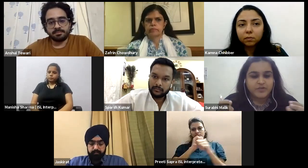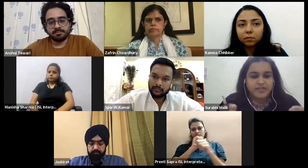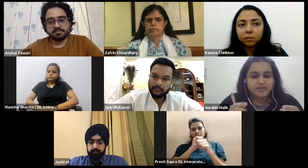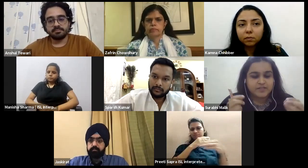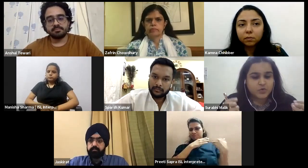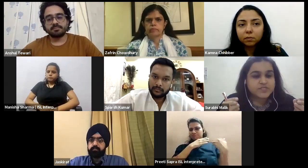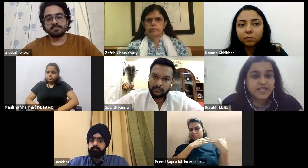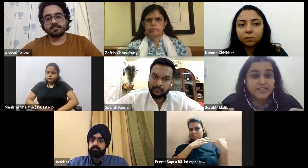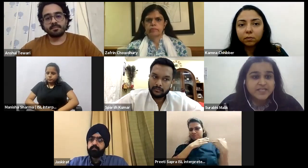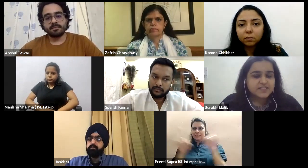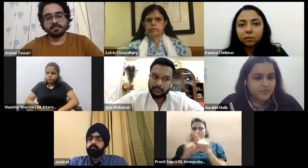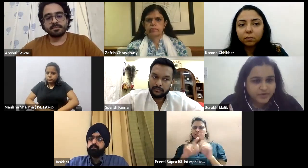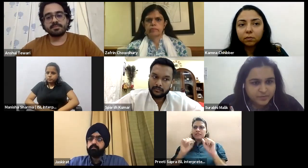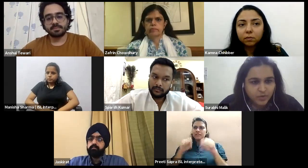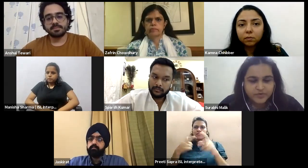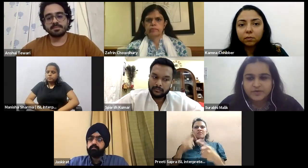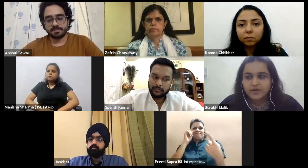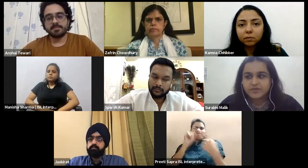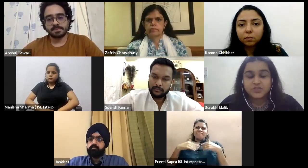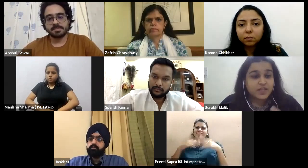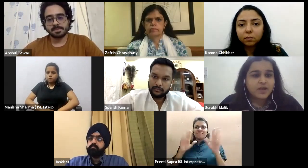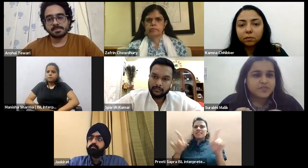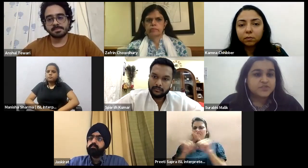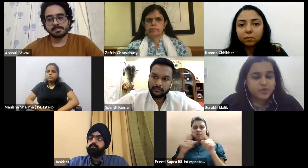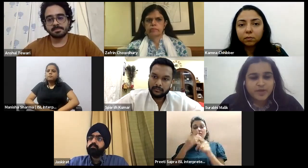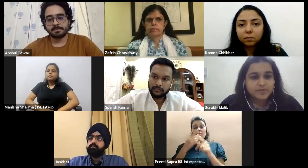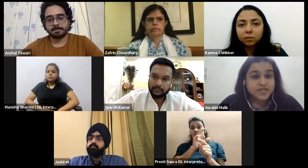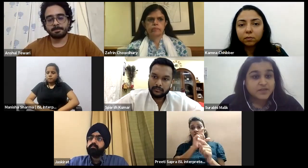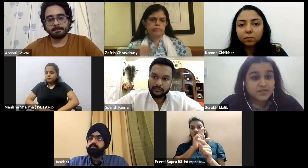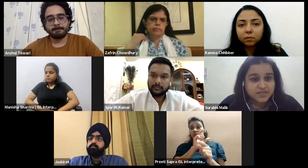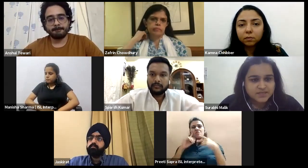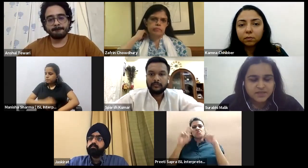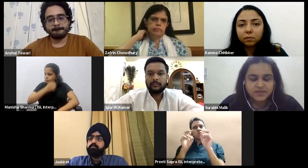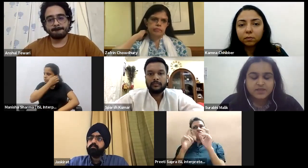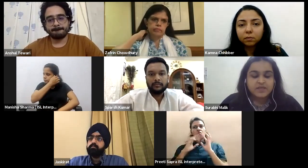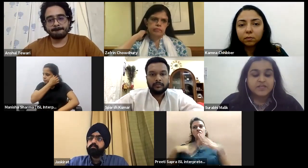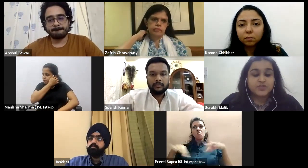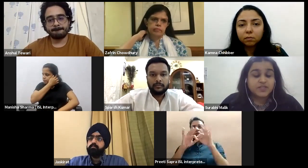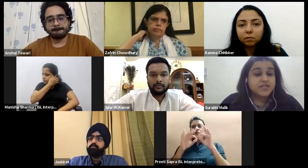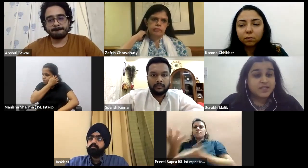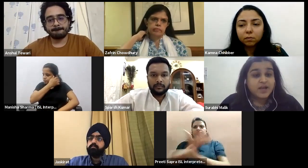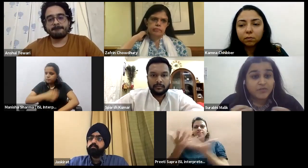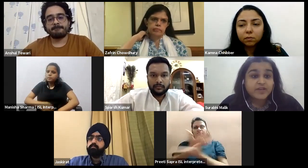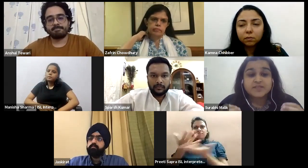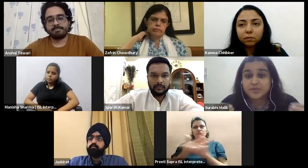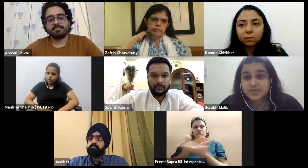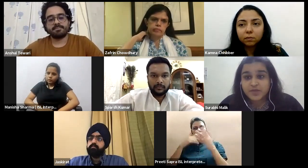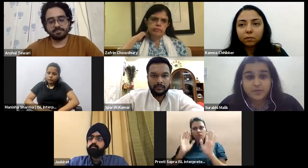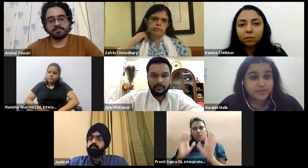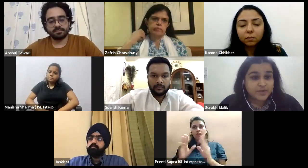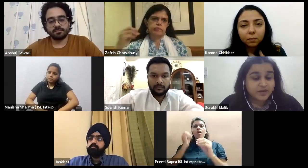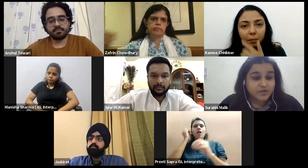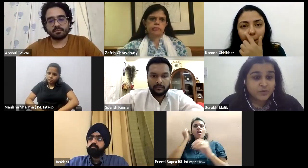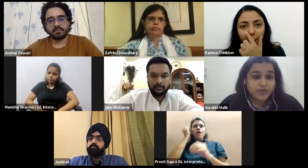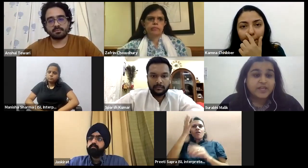that really discourses like these are very important. जितना हम इस issue के बारे में ज़्यादा discuss करेंगे, जितना ज़्यादा awareness हम इस सब के